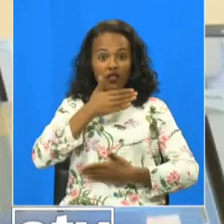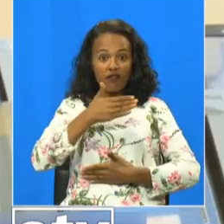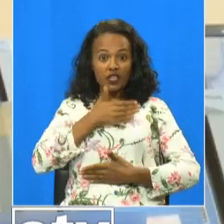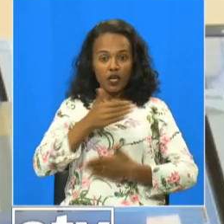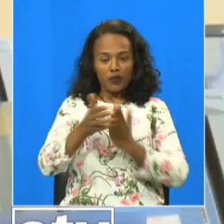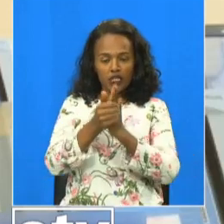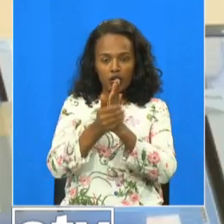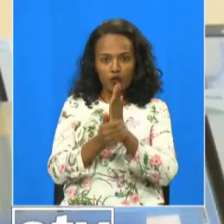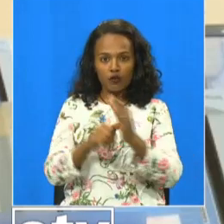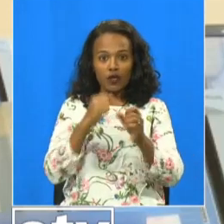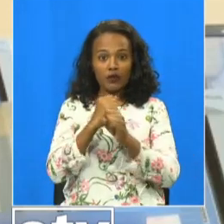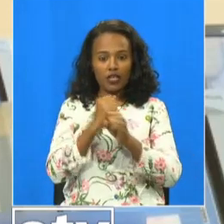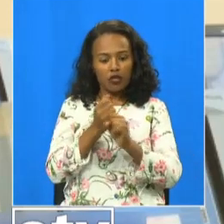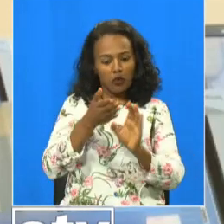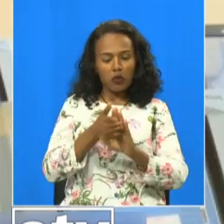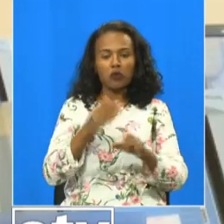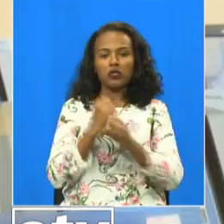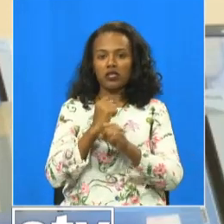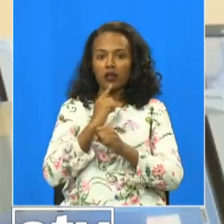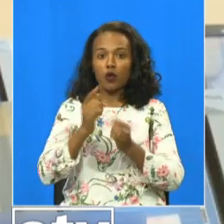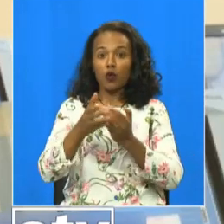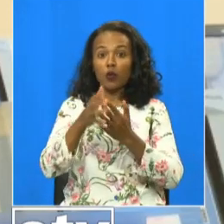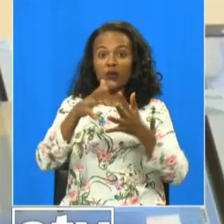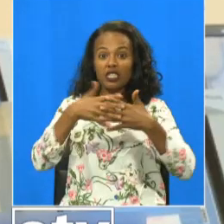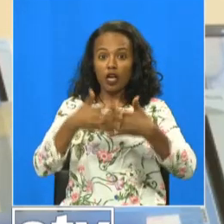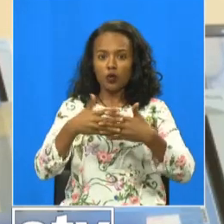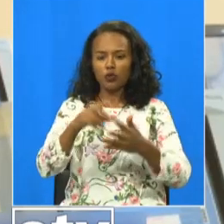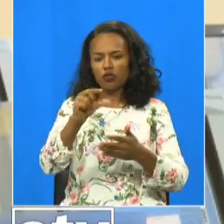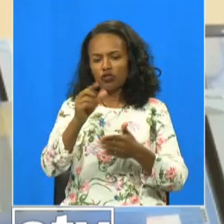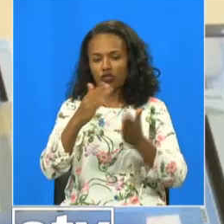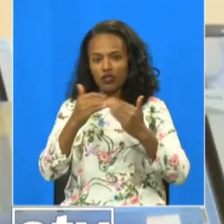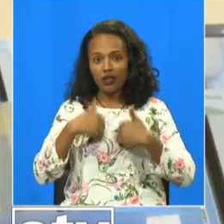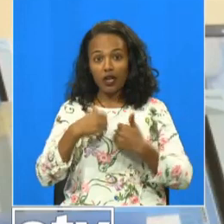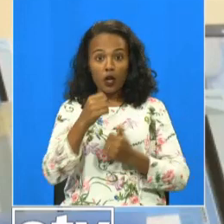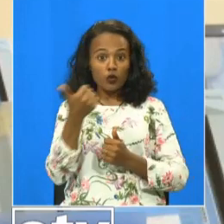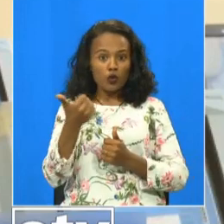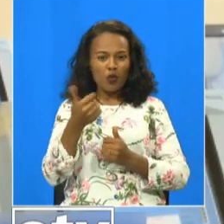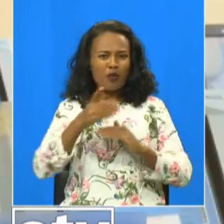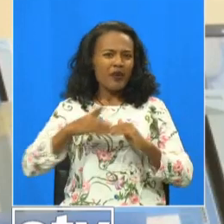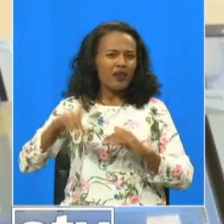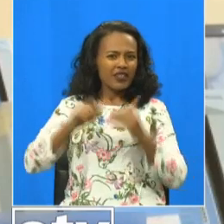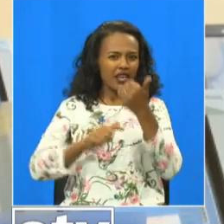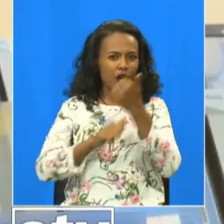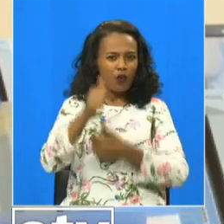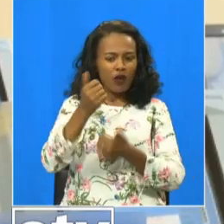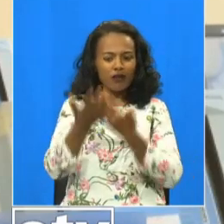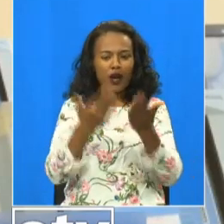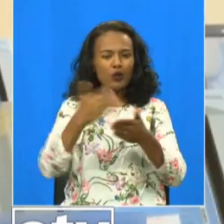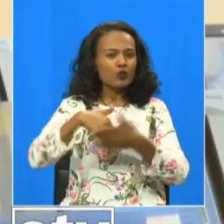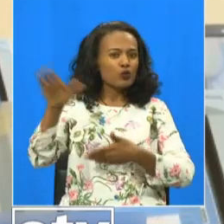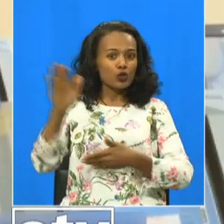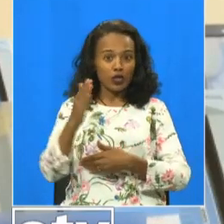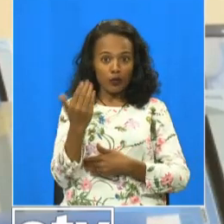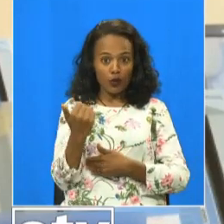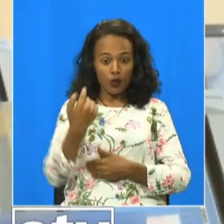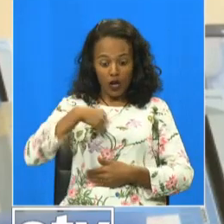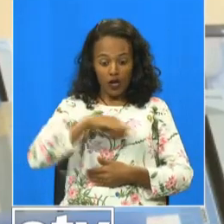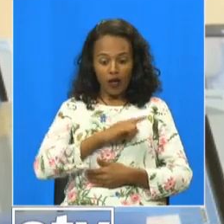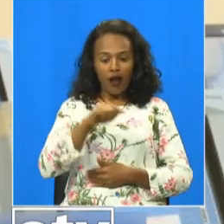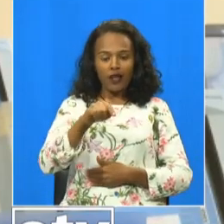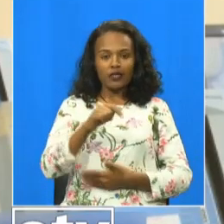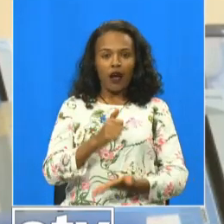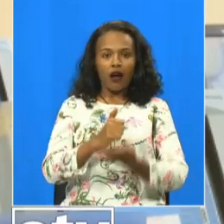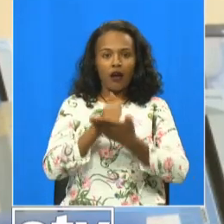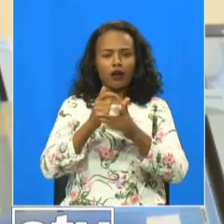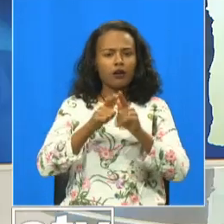በመጠገን የበኩሉን እየተወጣ ነው። መሳሪያዎቹ የተወሰኑት ጥቂት ችግር ሌሎቹ ደግሞ በከፍተኛ ጉዳት ከአገልግሎት ውጪ ነበሩ። እኛም ለዚህ